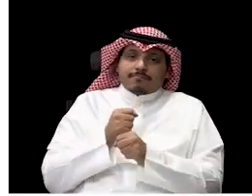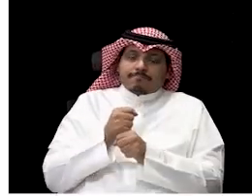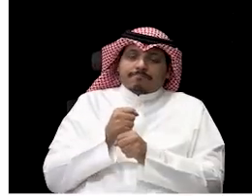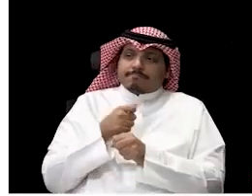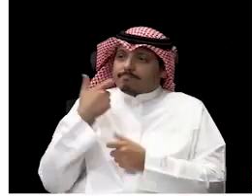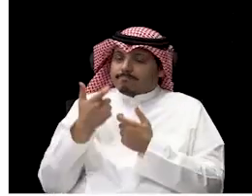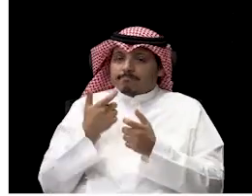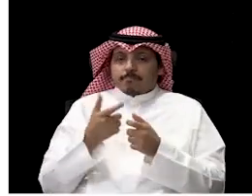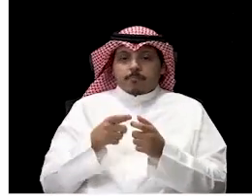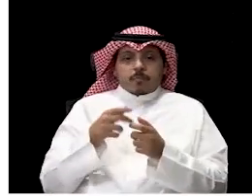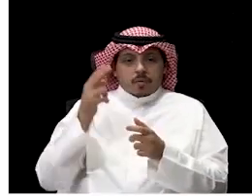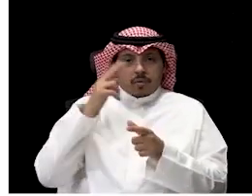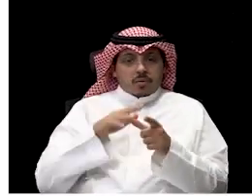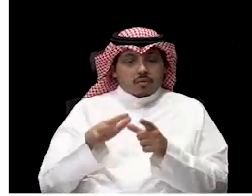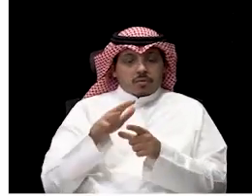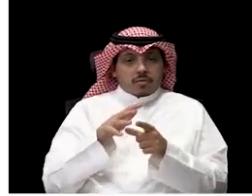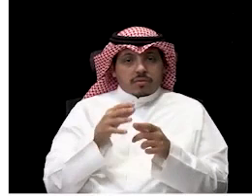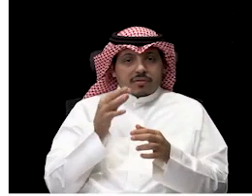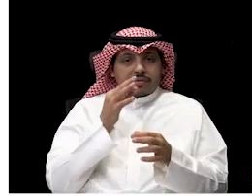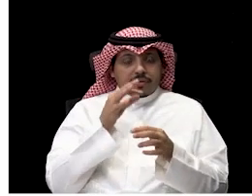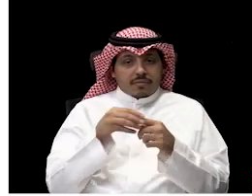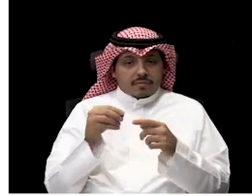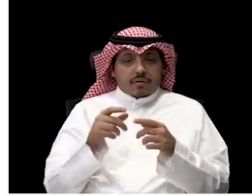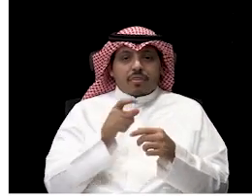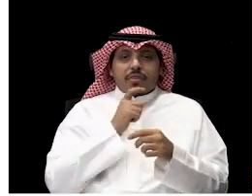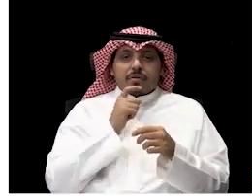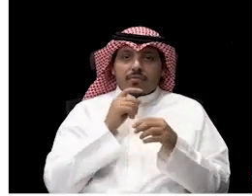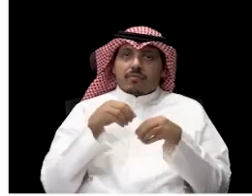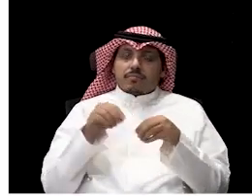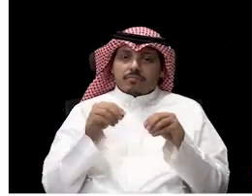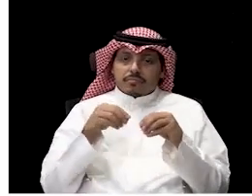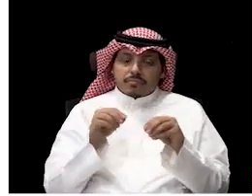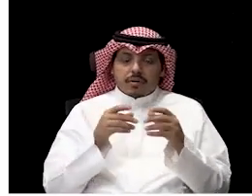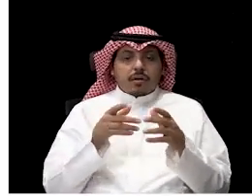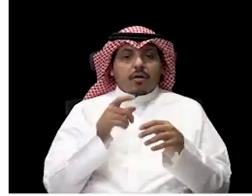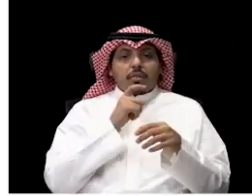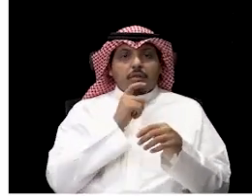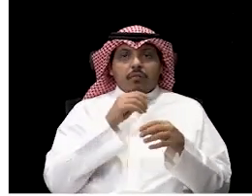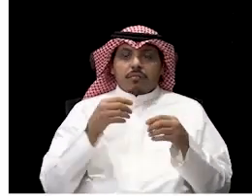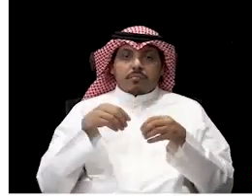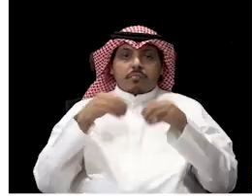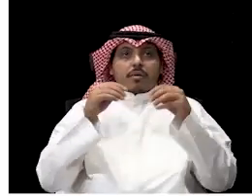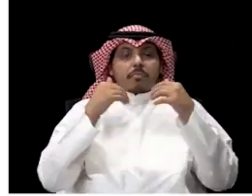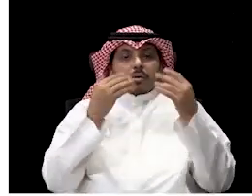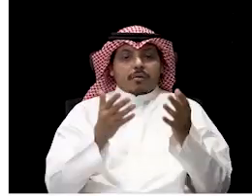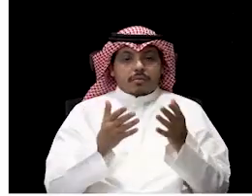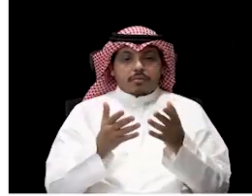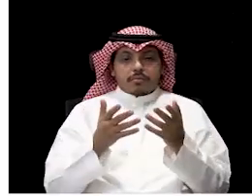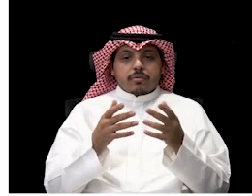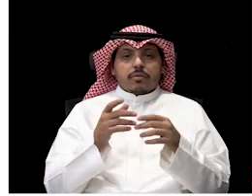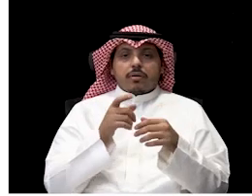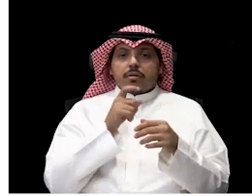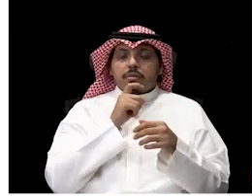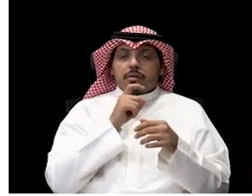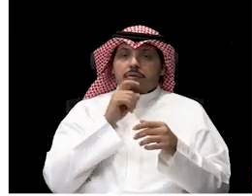ضعف الإنتاج، ضعف الاستهلاك، هدر الموارد البشرية. ما الفرق